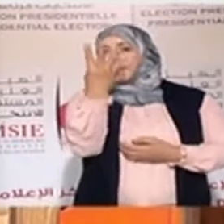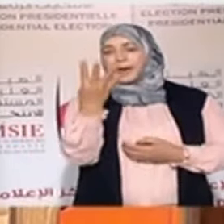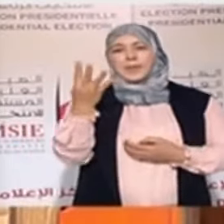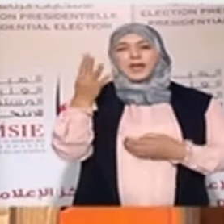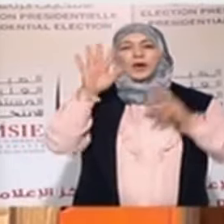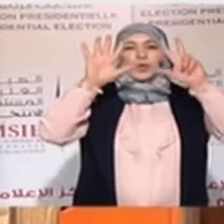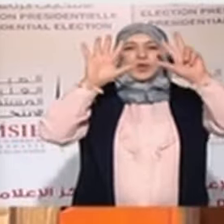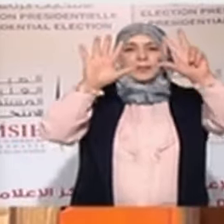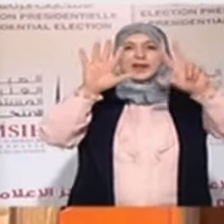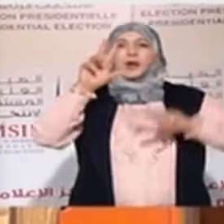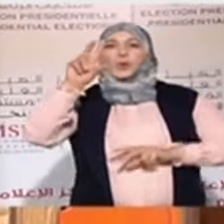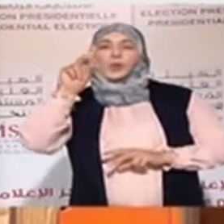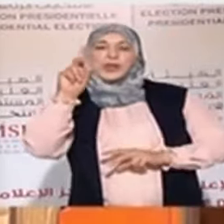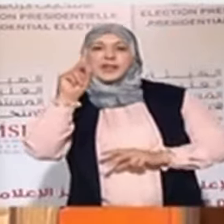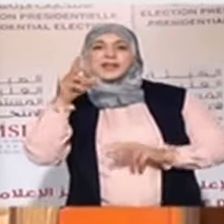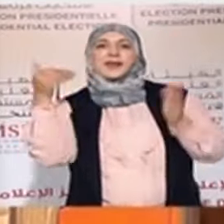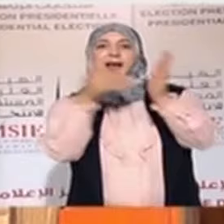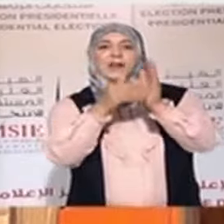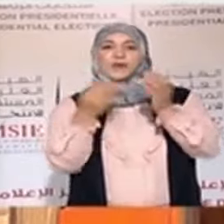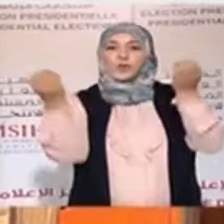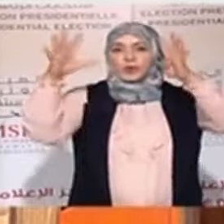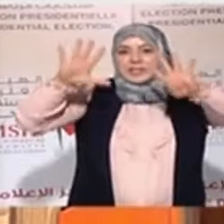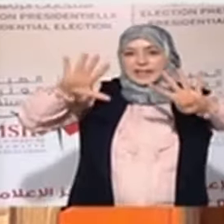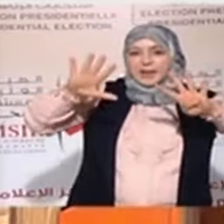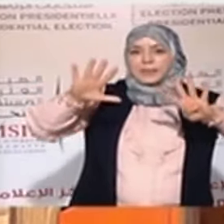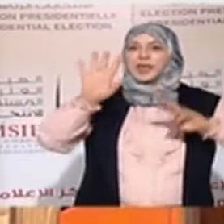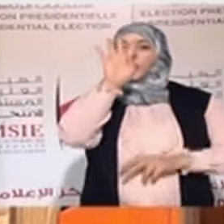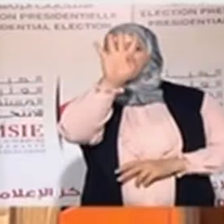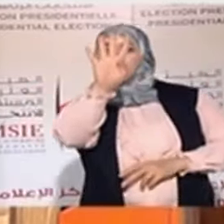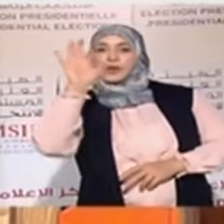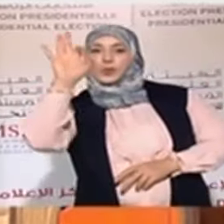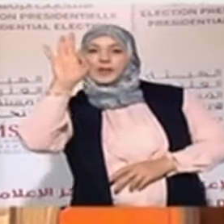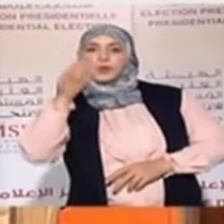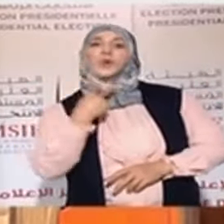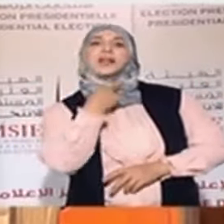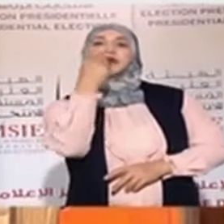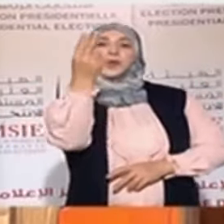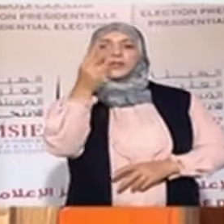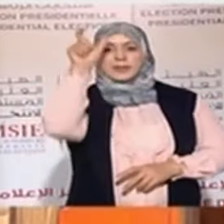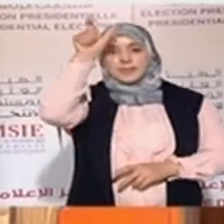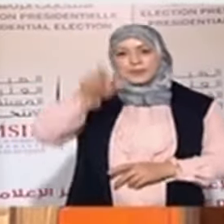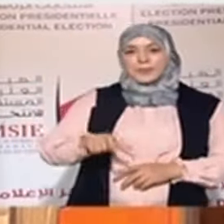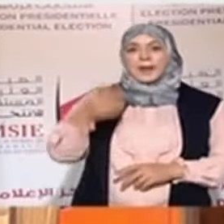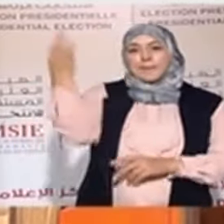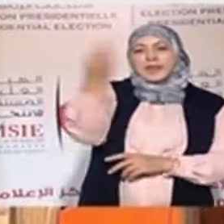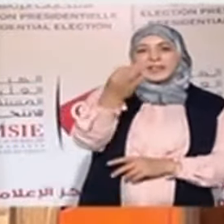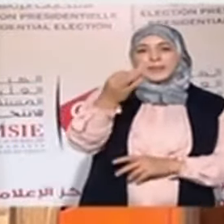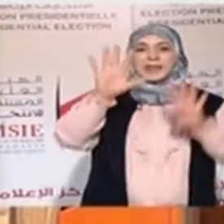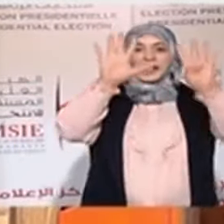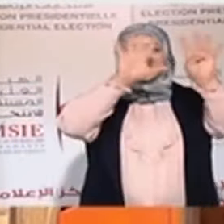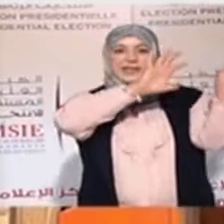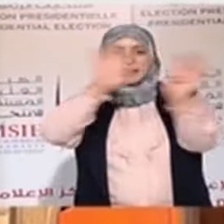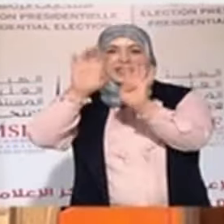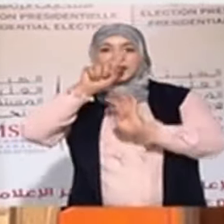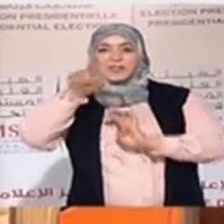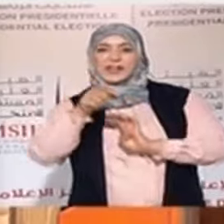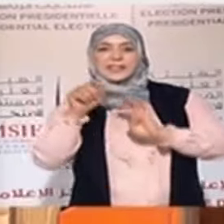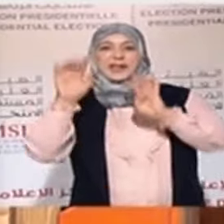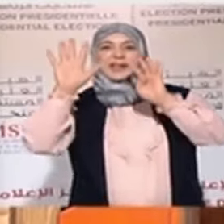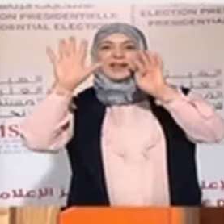2,438,954 صوتاً بنسبة